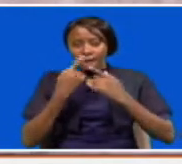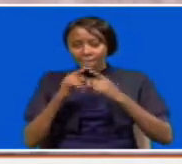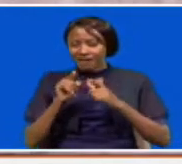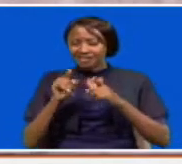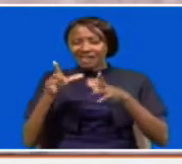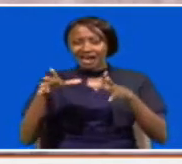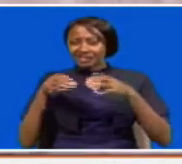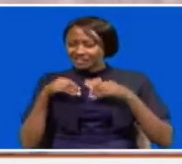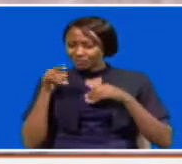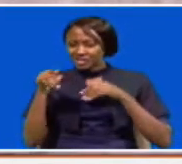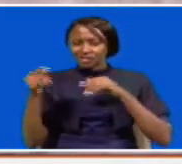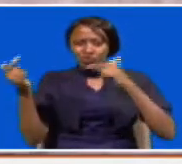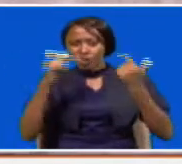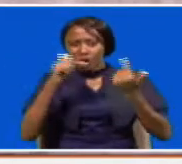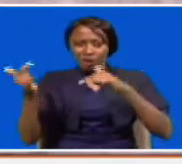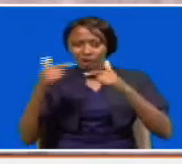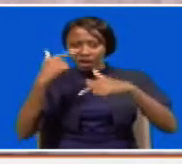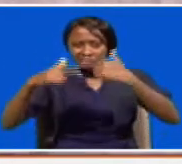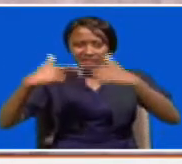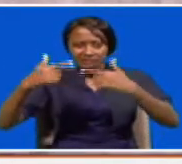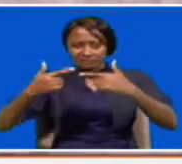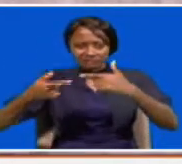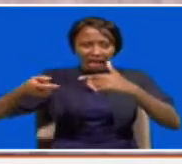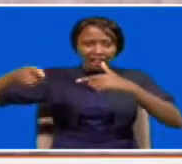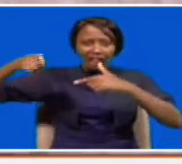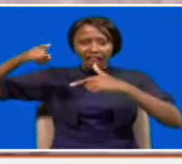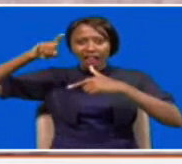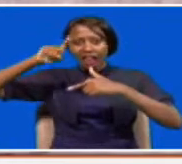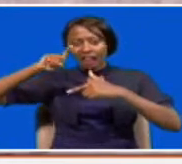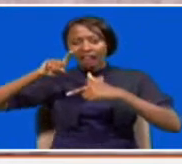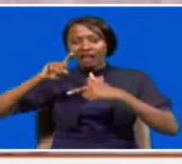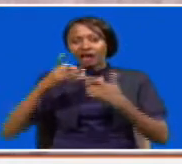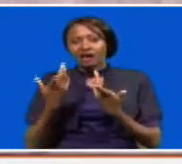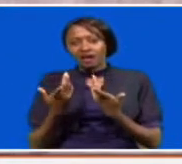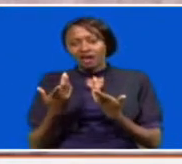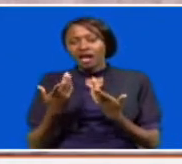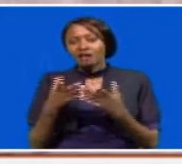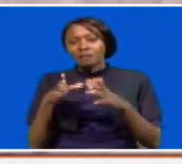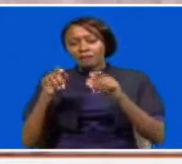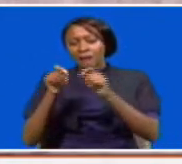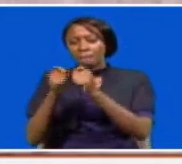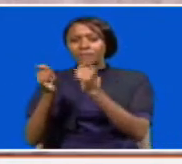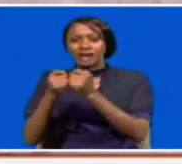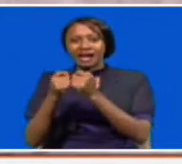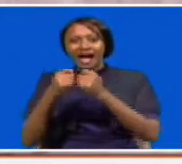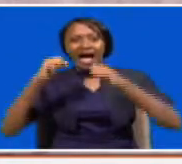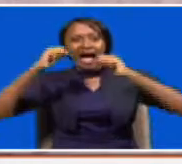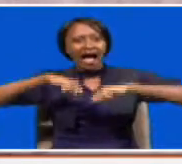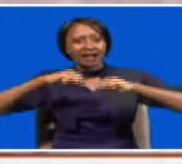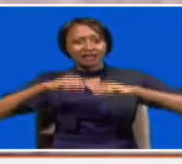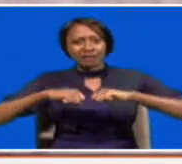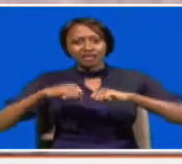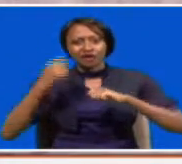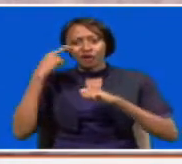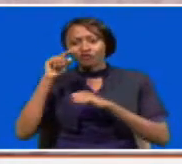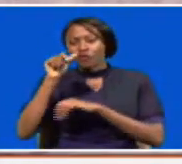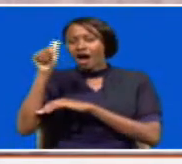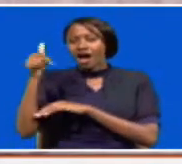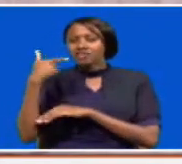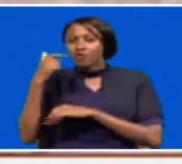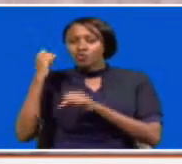single matter to torpedo the whole agreement and the efforts of many